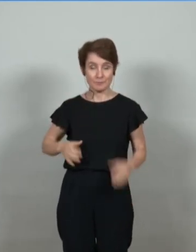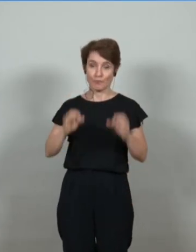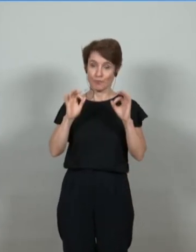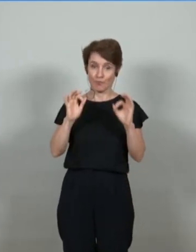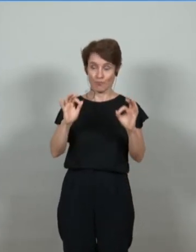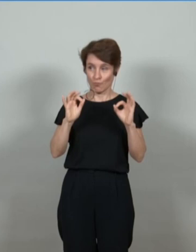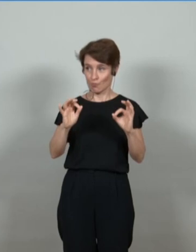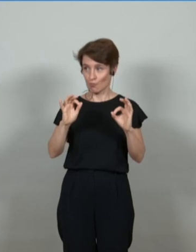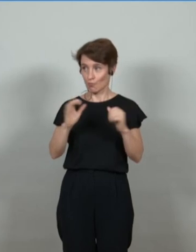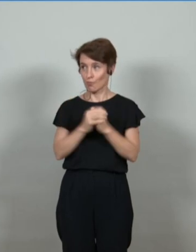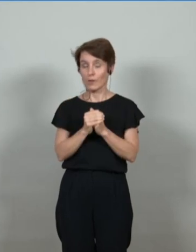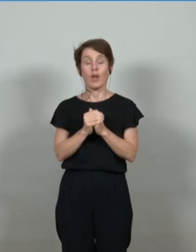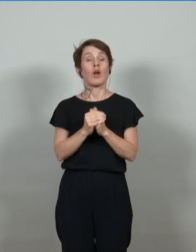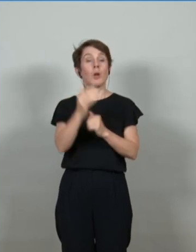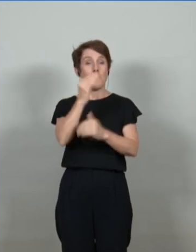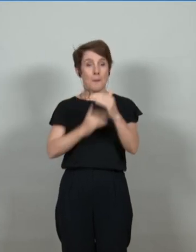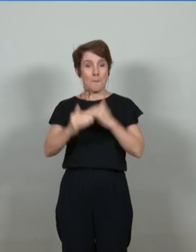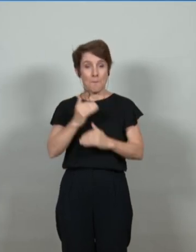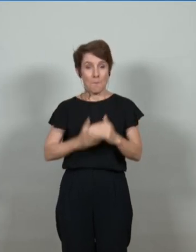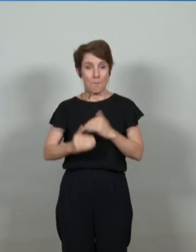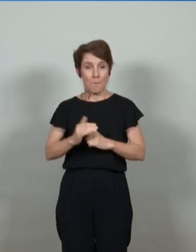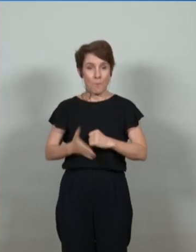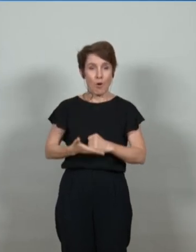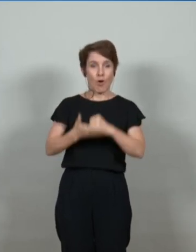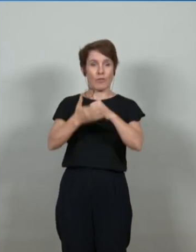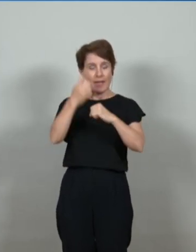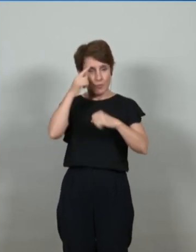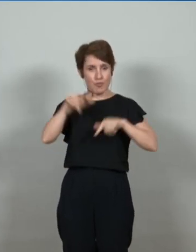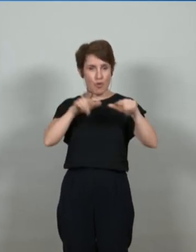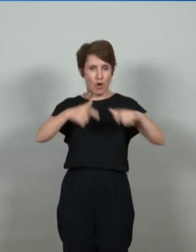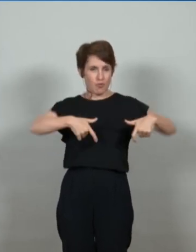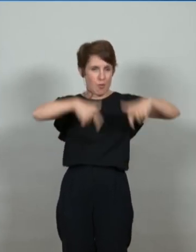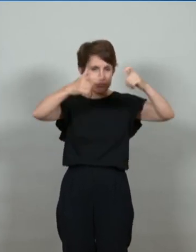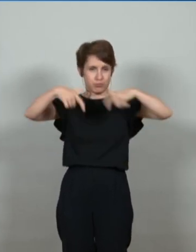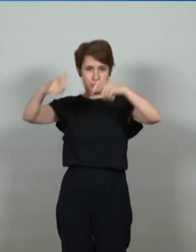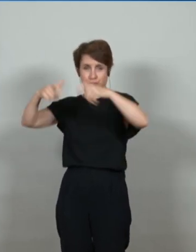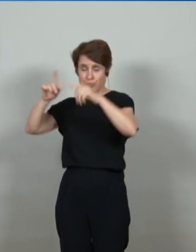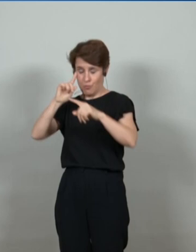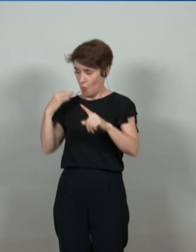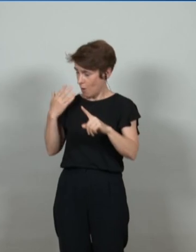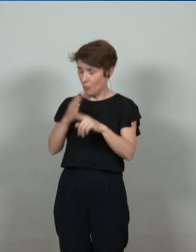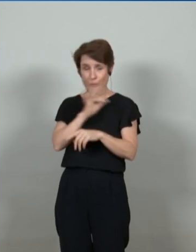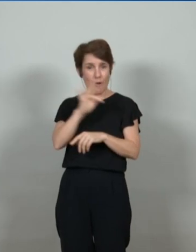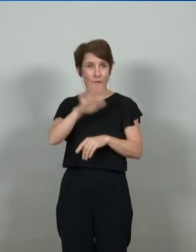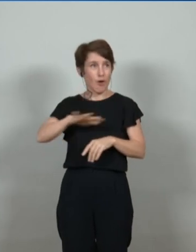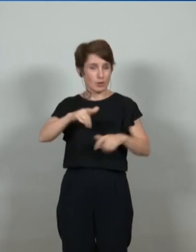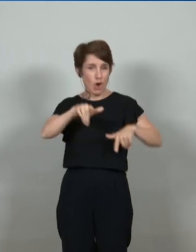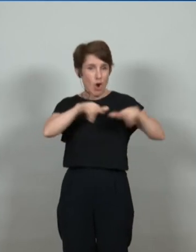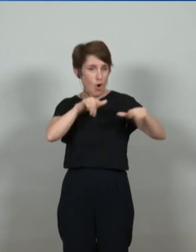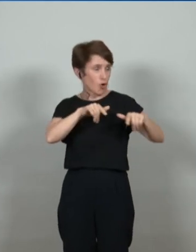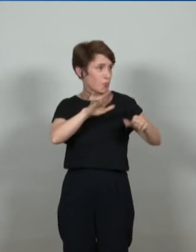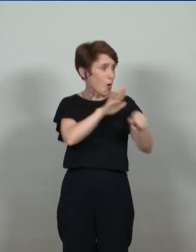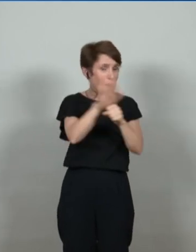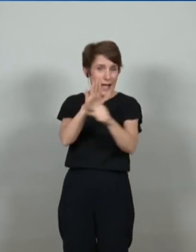Marshall donc de logement et de construction donc la France est rentrée dans une pénurie de logement doublé d'une panne de la construction qui